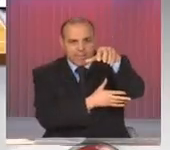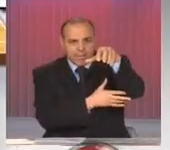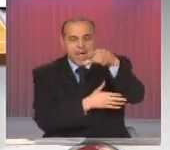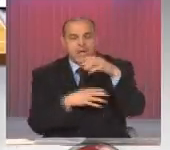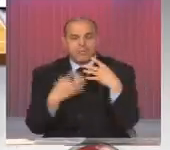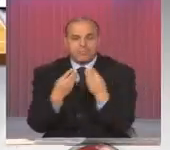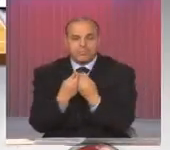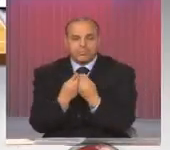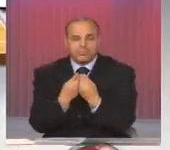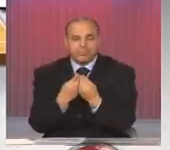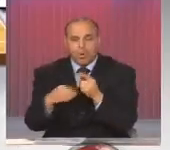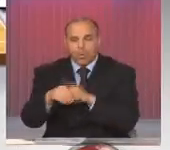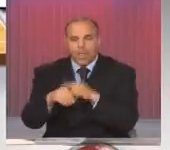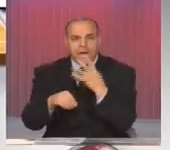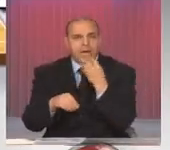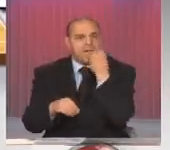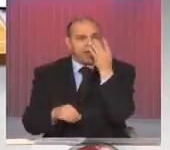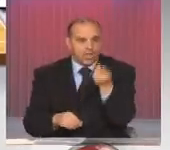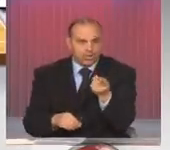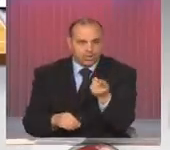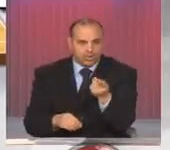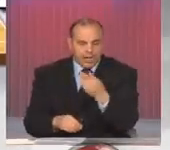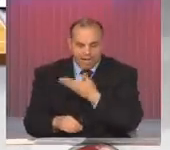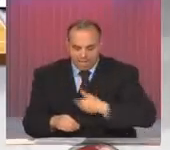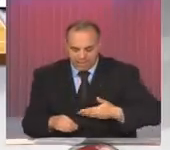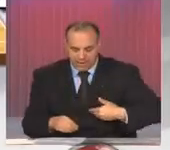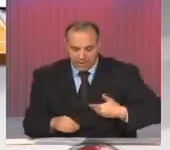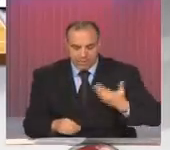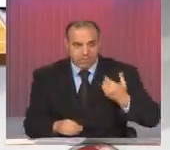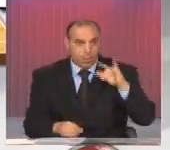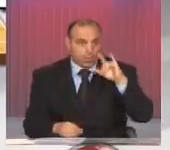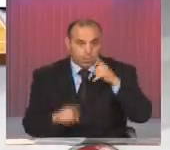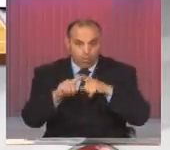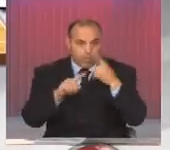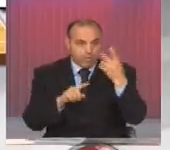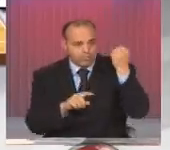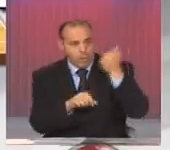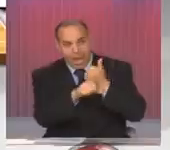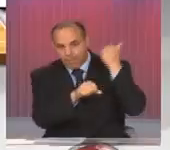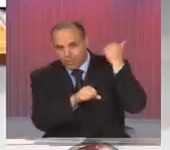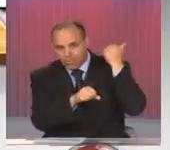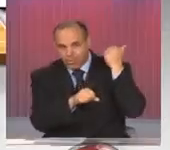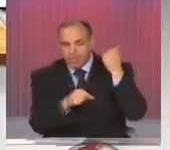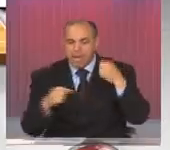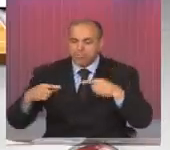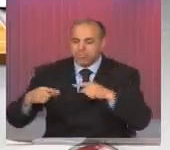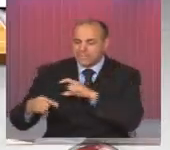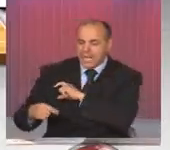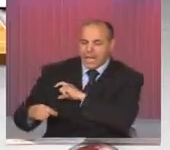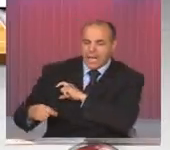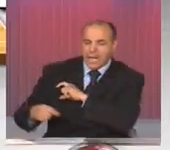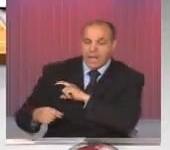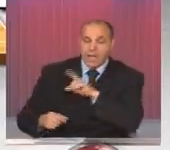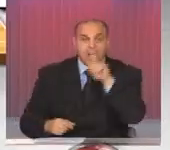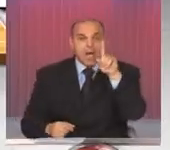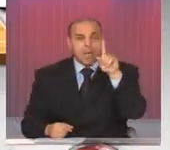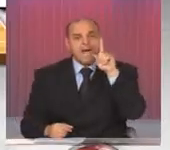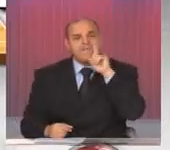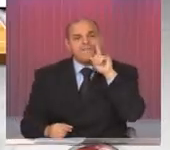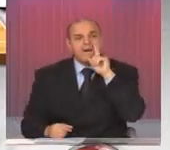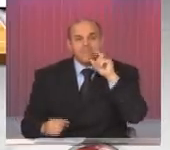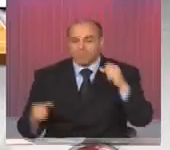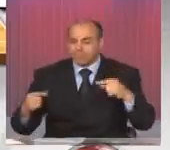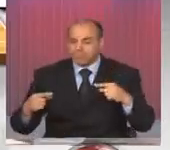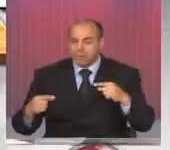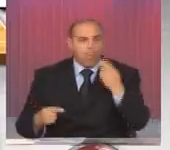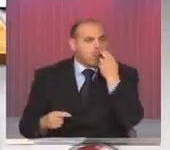سيجمع انطلاقا من الساعة 4 بعد الزوال النادي الإفريقي صاحب ثنائية الموسم الماضي بالنجم الرياضي الساحلي. أما لدى السيدات فيواجه